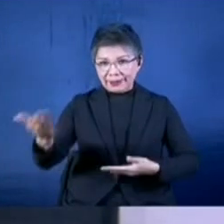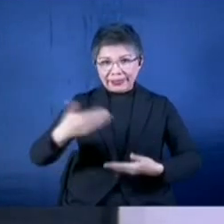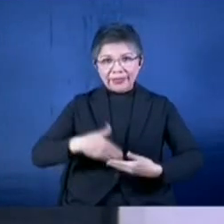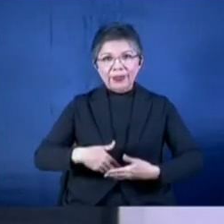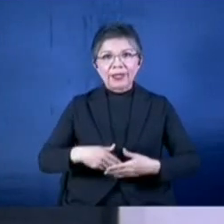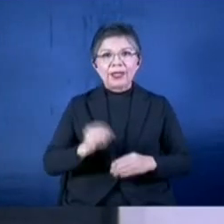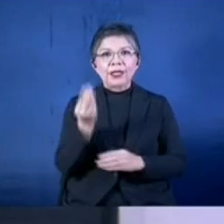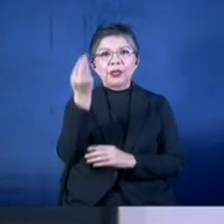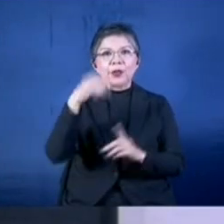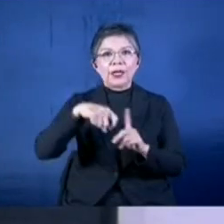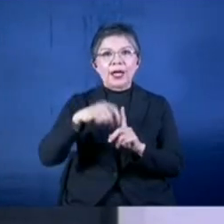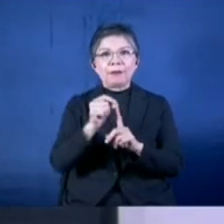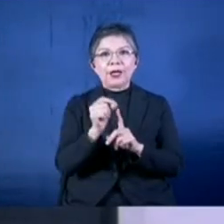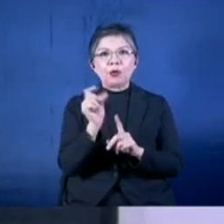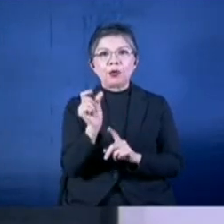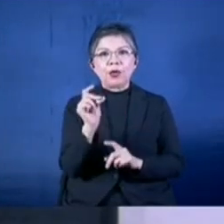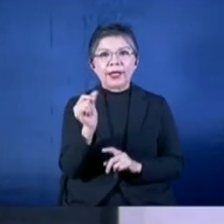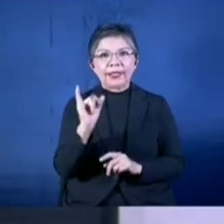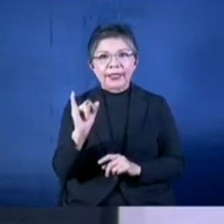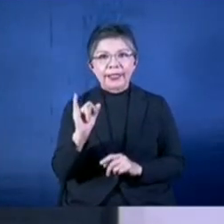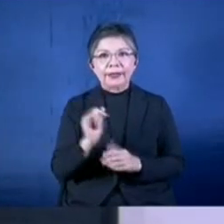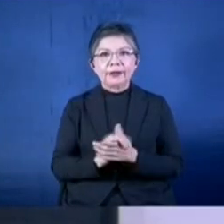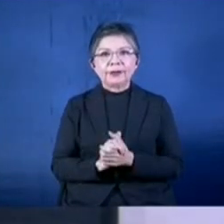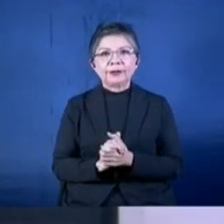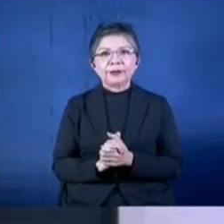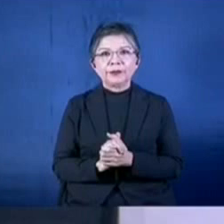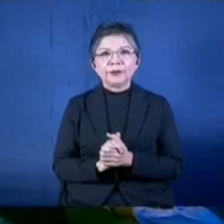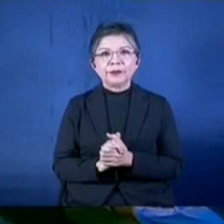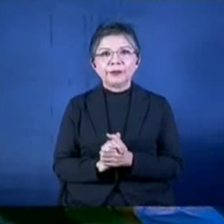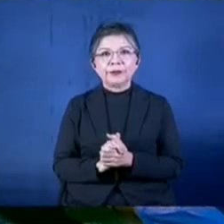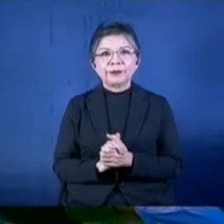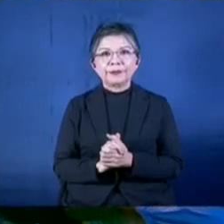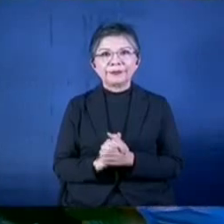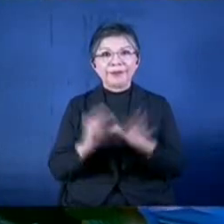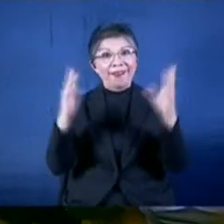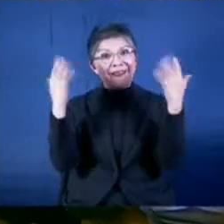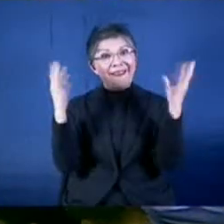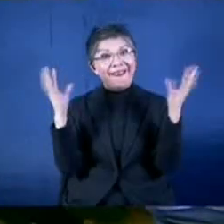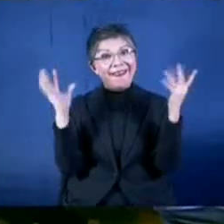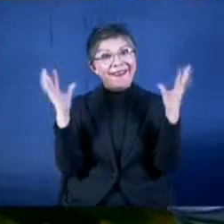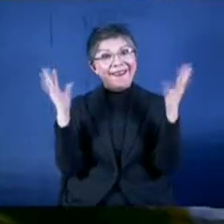pentas Ketua KPU Republik Indonesia, Bapak Arief Budiman.